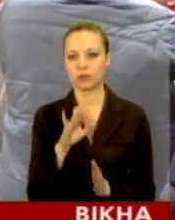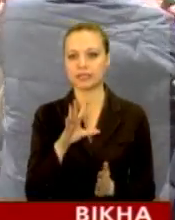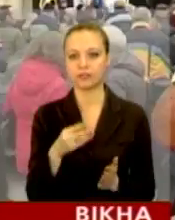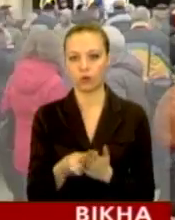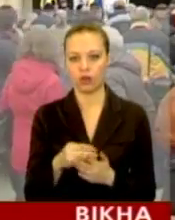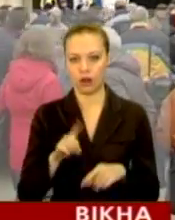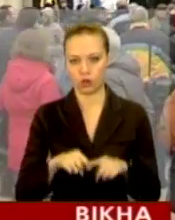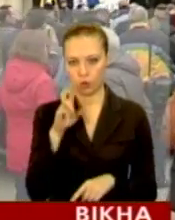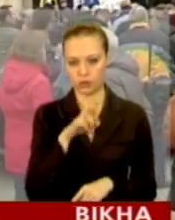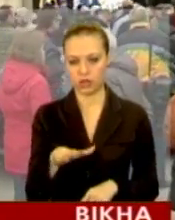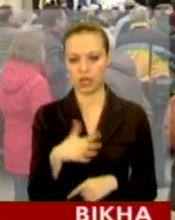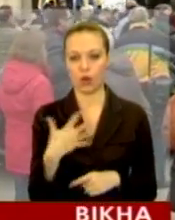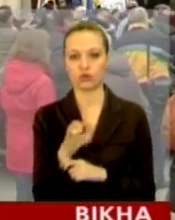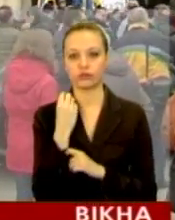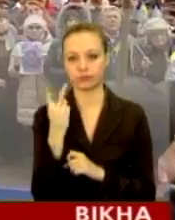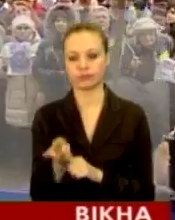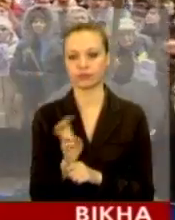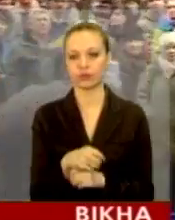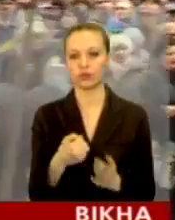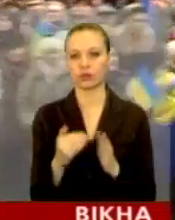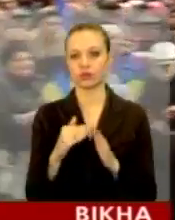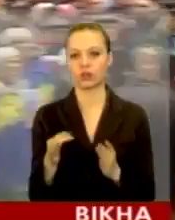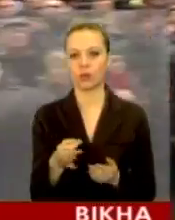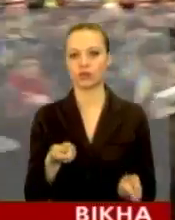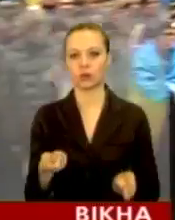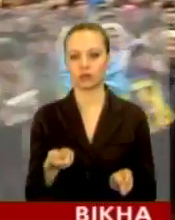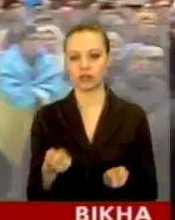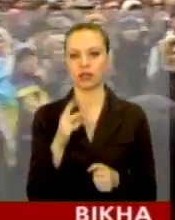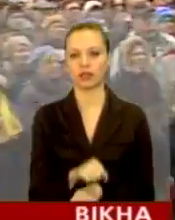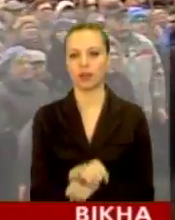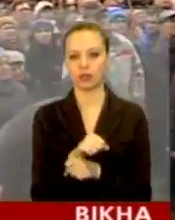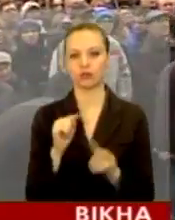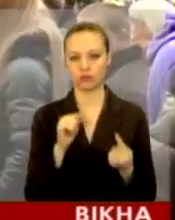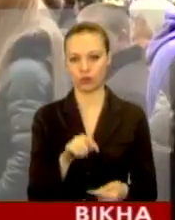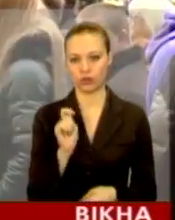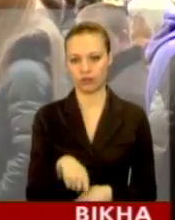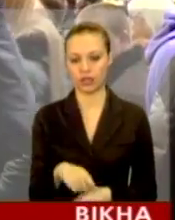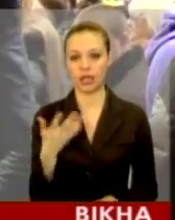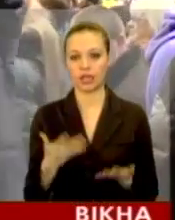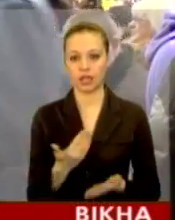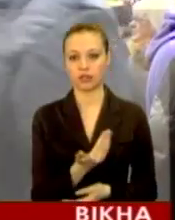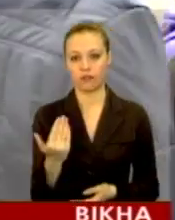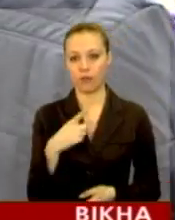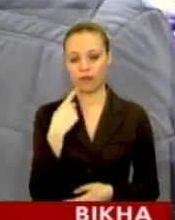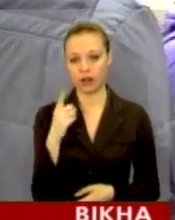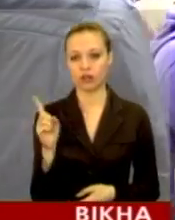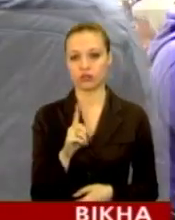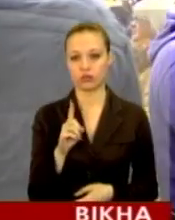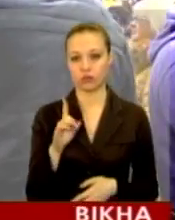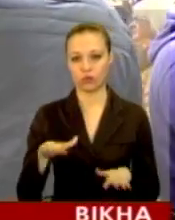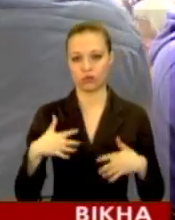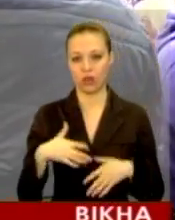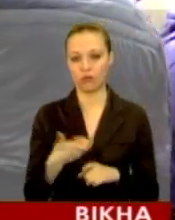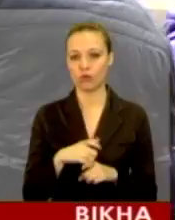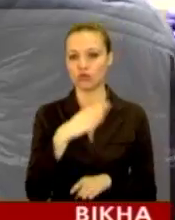своїй країні. А вже опівдні Жанна прийшла до стін обласної адміністрації на мітинг проти війни. Если вам говорят, что там